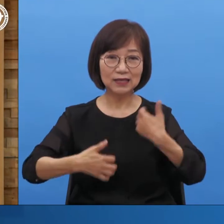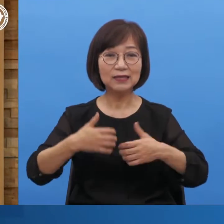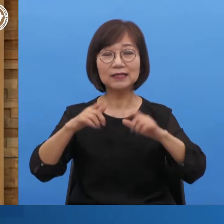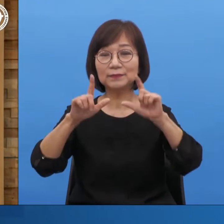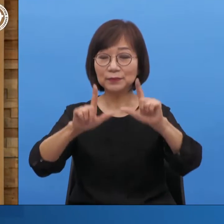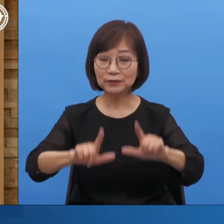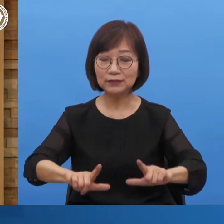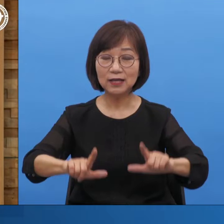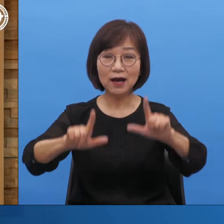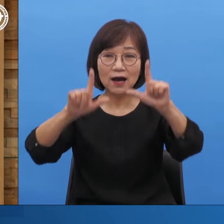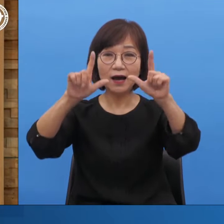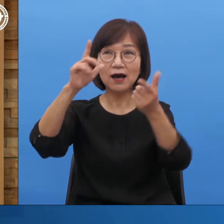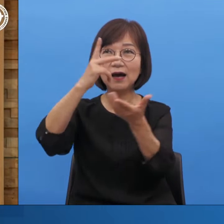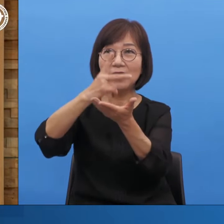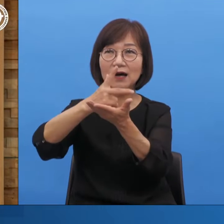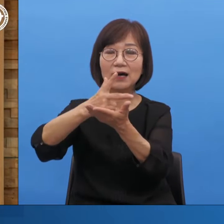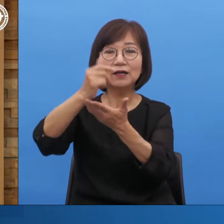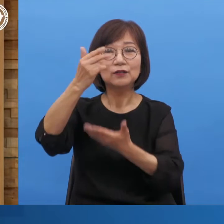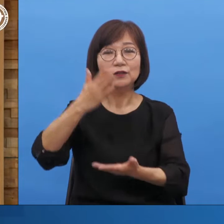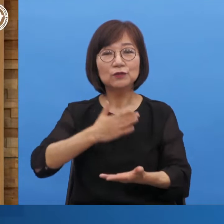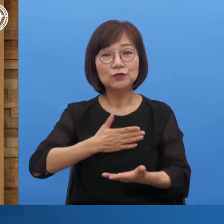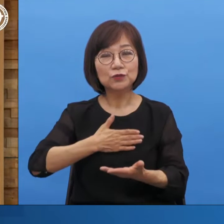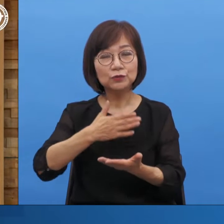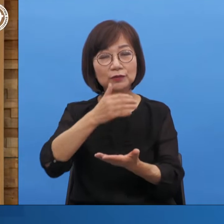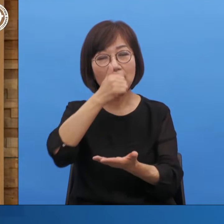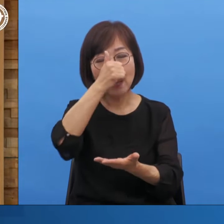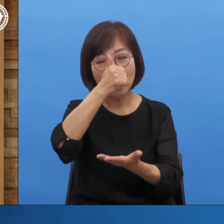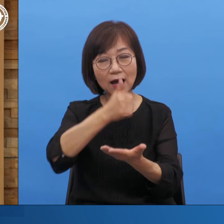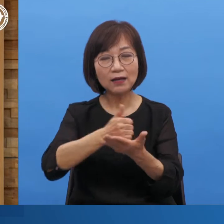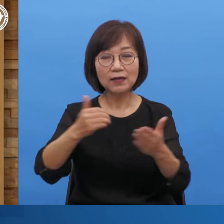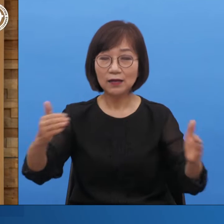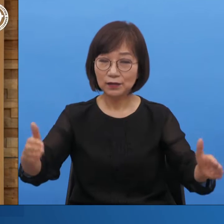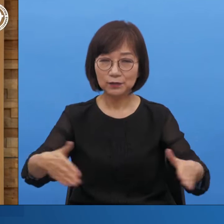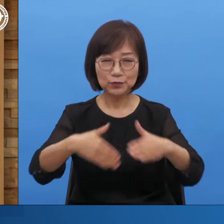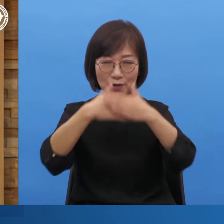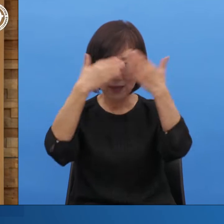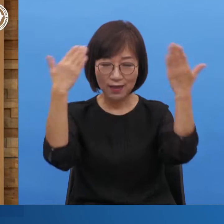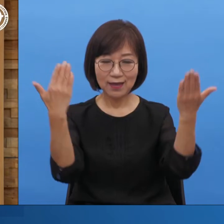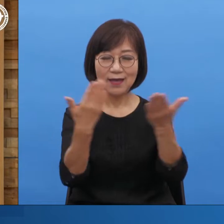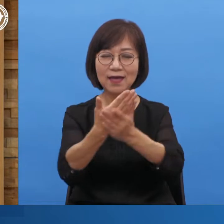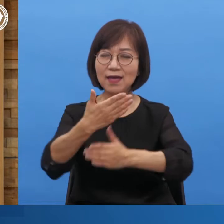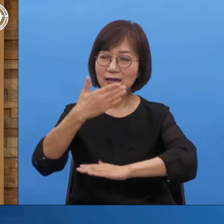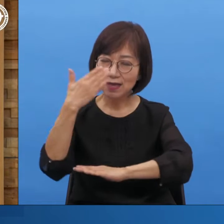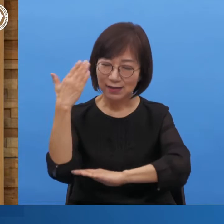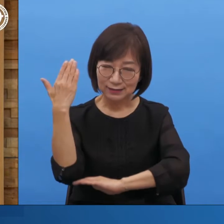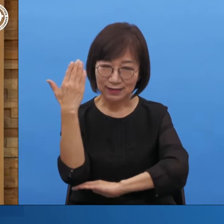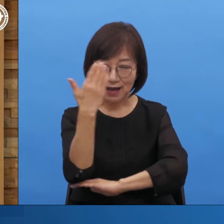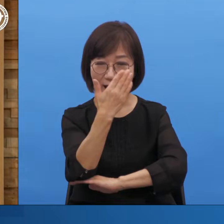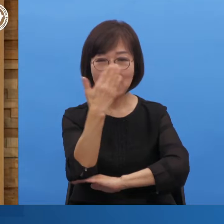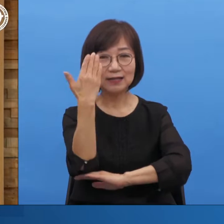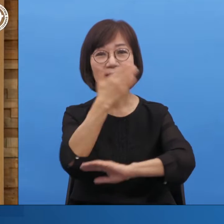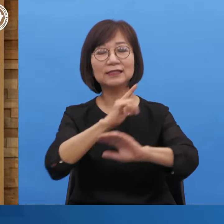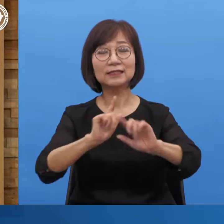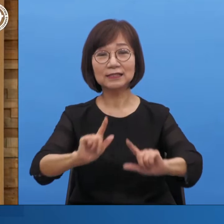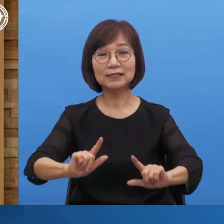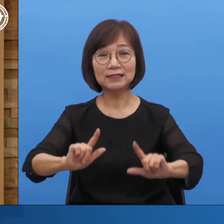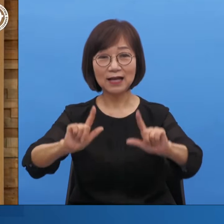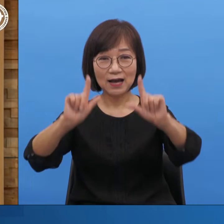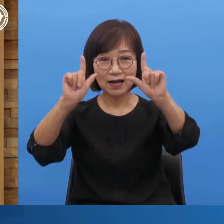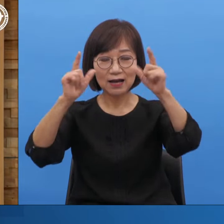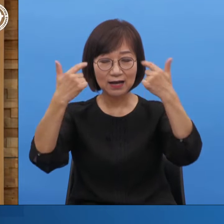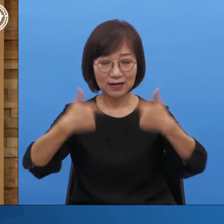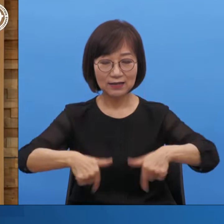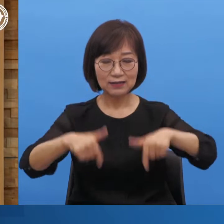날 기쁜 날주 나의 죄 다